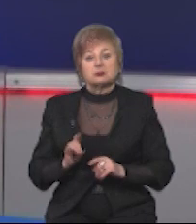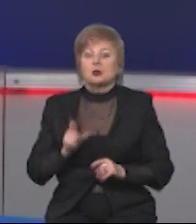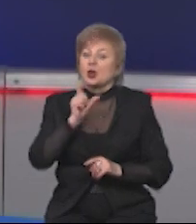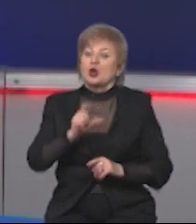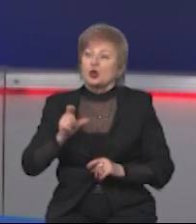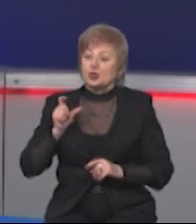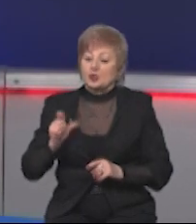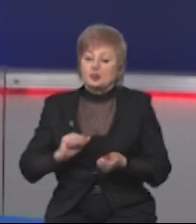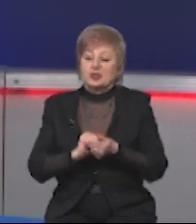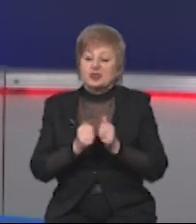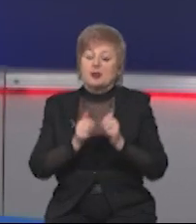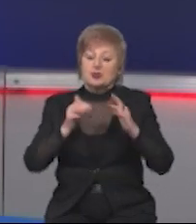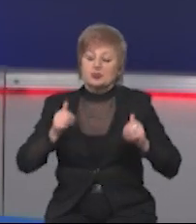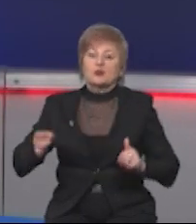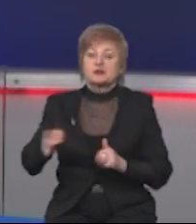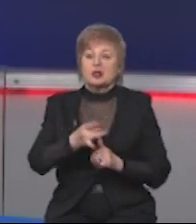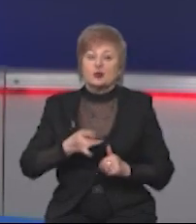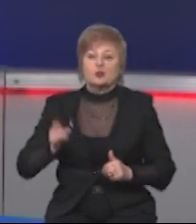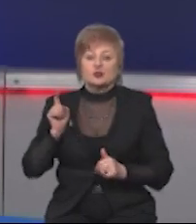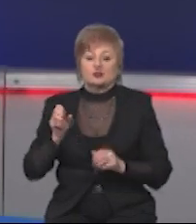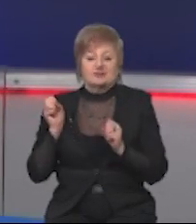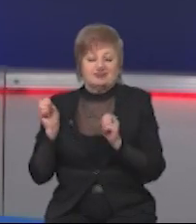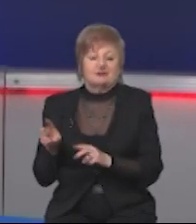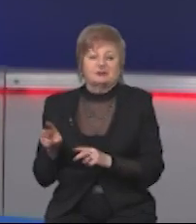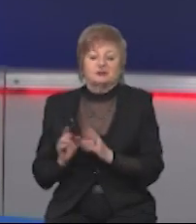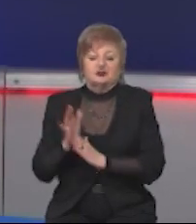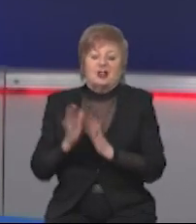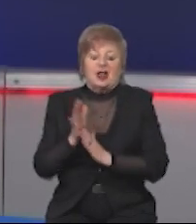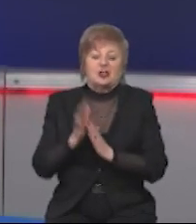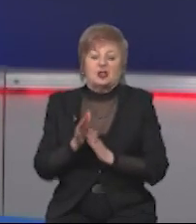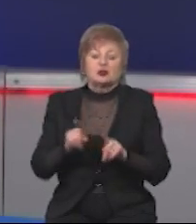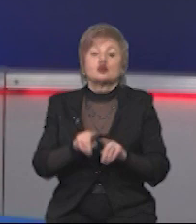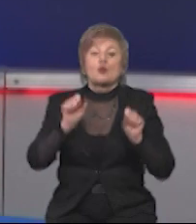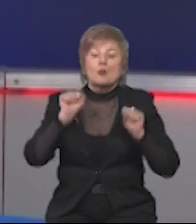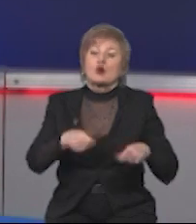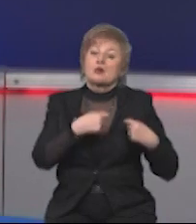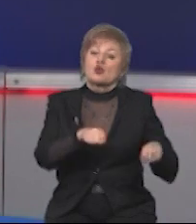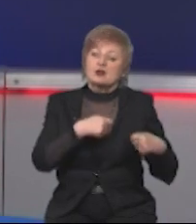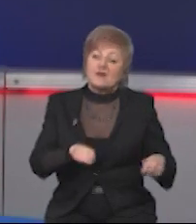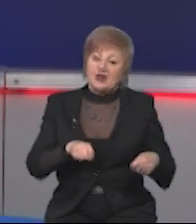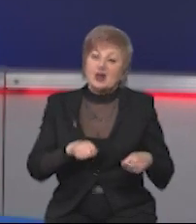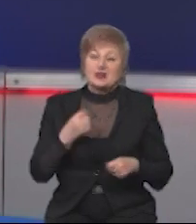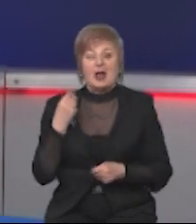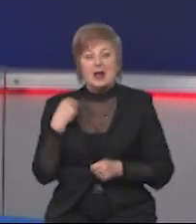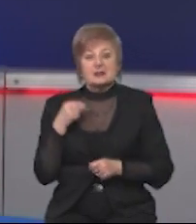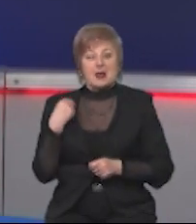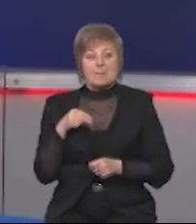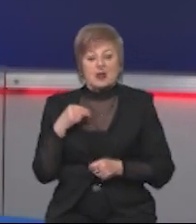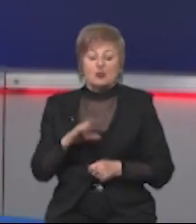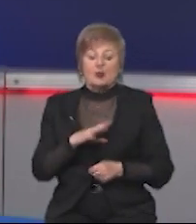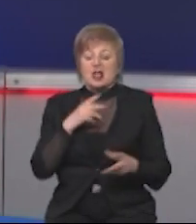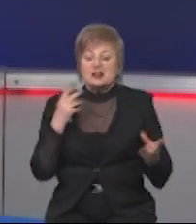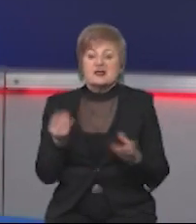мешканці Кам'янсько-Дніпровського району, які спеціалізуються на вирощуванні ранніх овочів, змогли реалізувати свою продукцію, а Запоріжжя було і